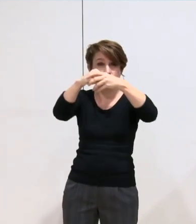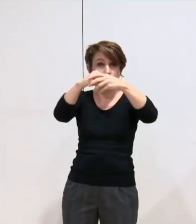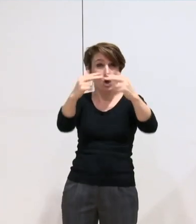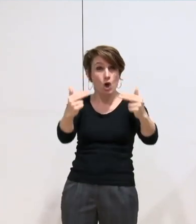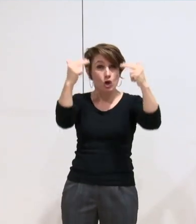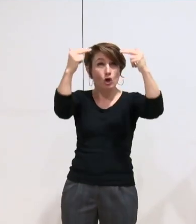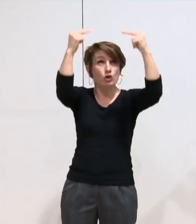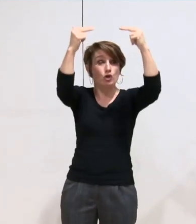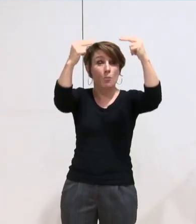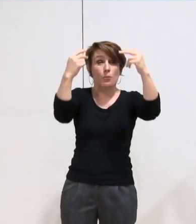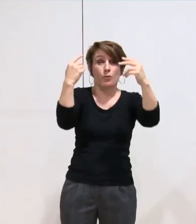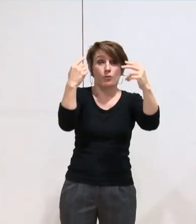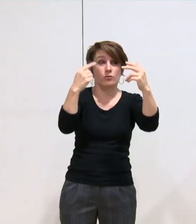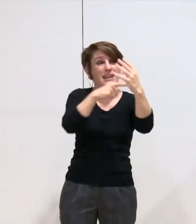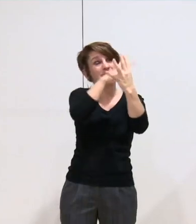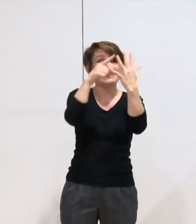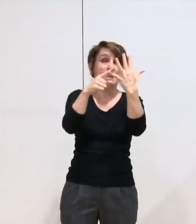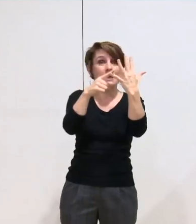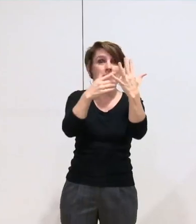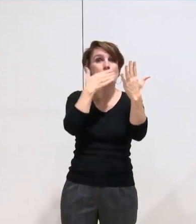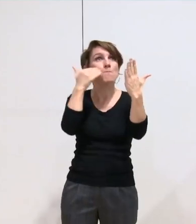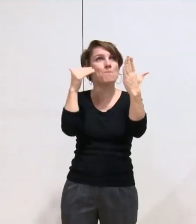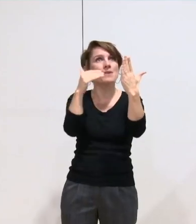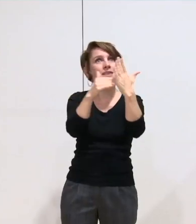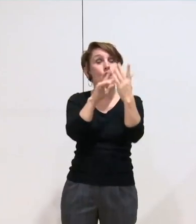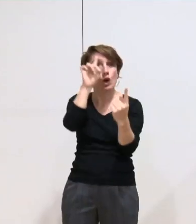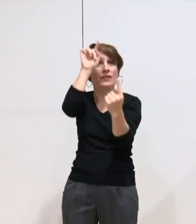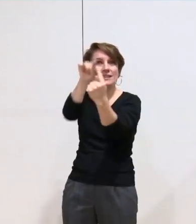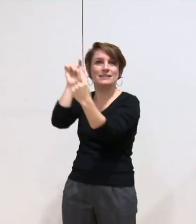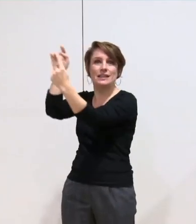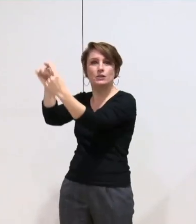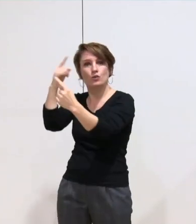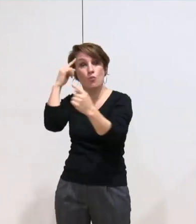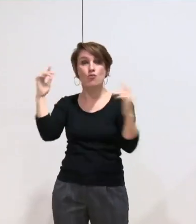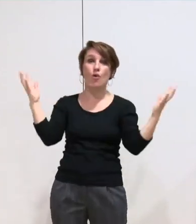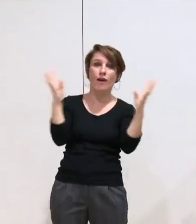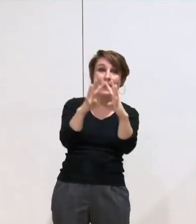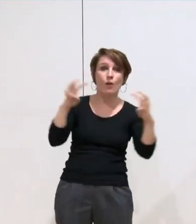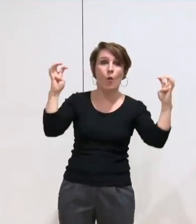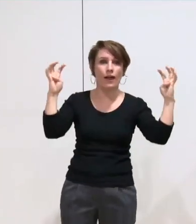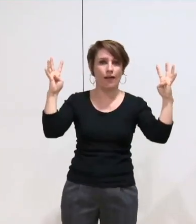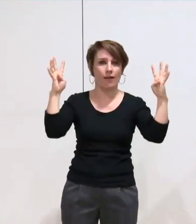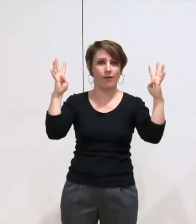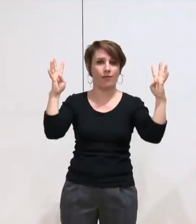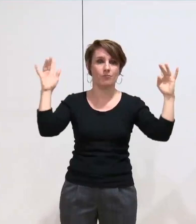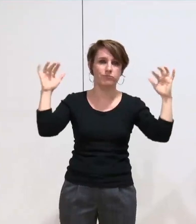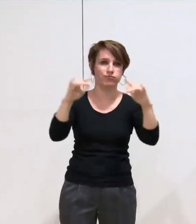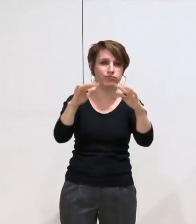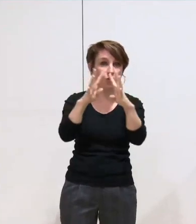des destinations en tant que congrès. Et